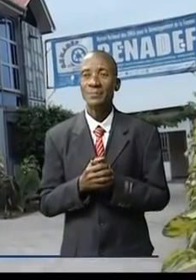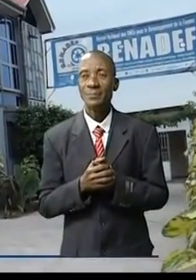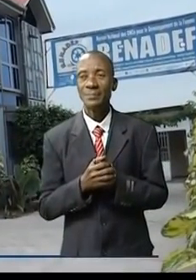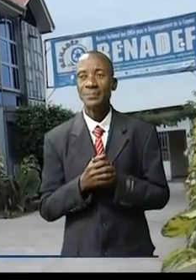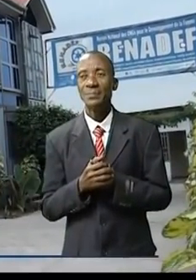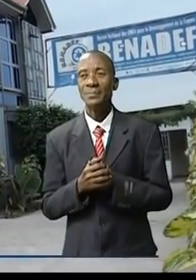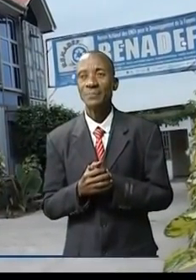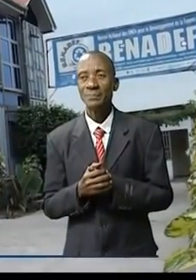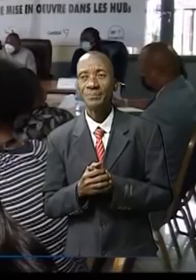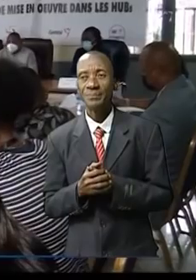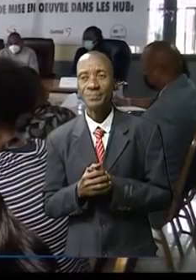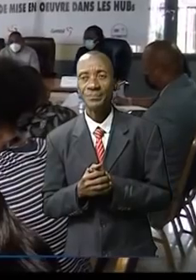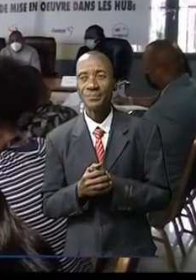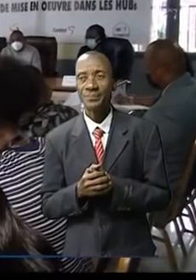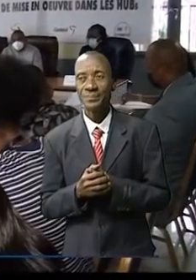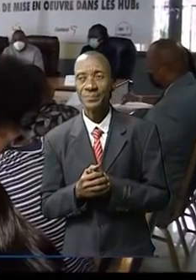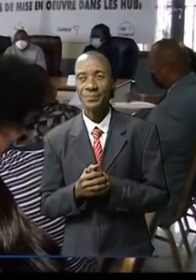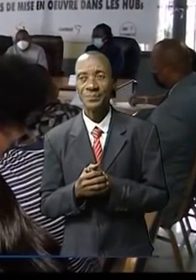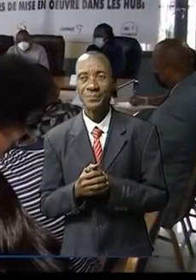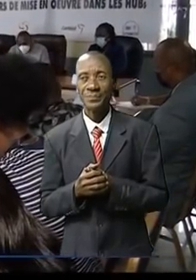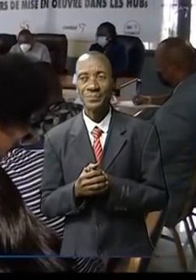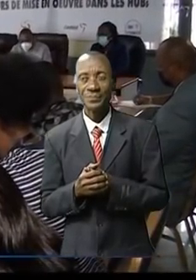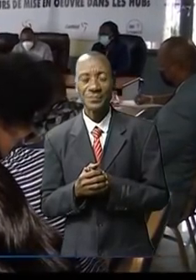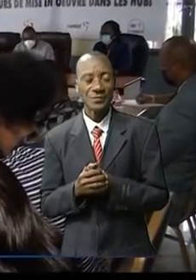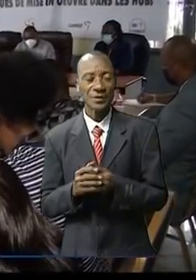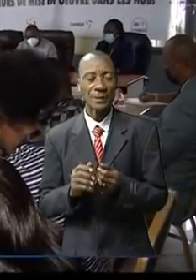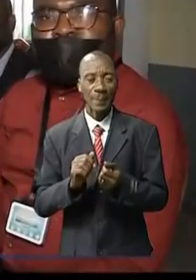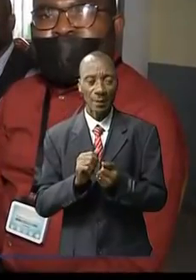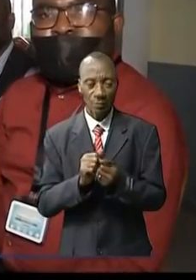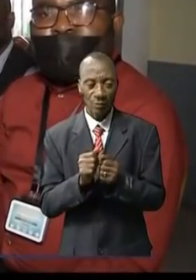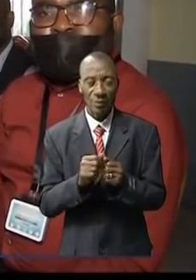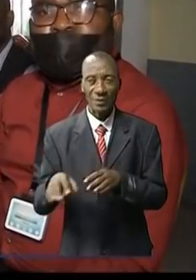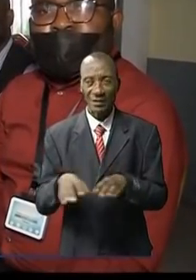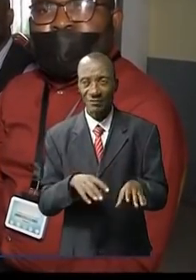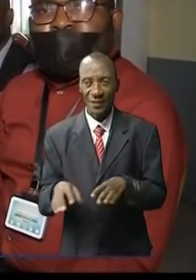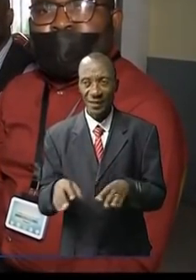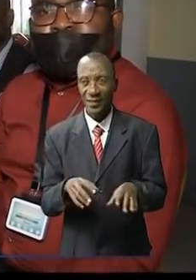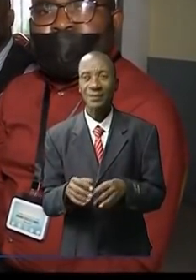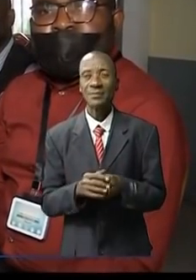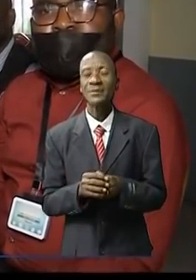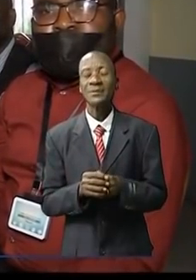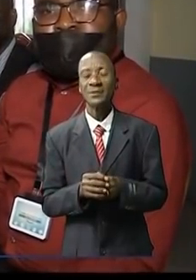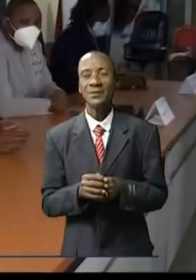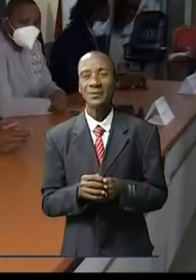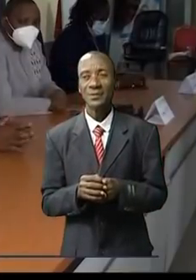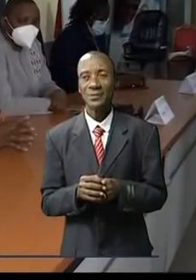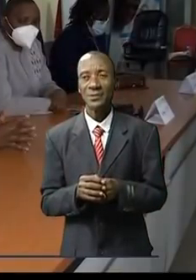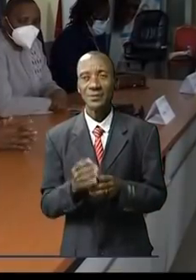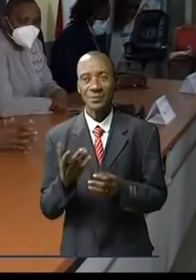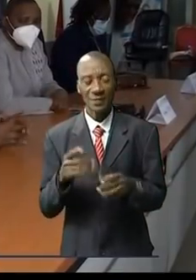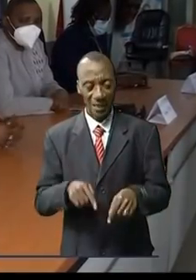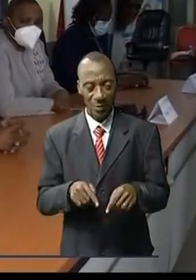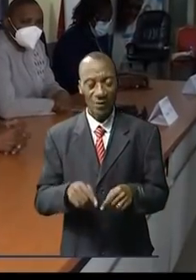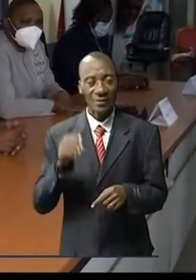des acteurs sur les épidémies du type généralisé a mis en présence 22 participants venus de Kinshasa, Goma